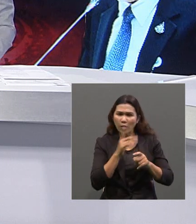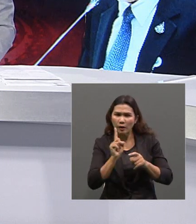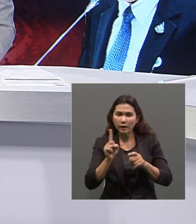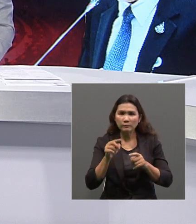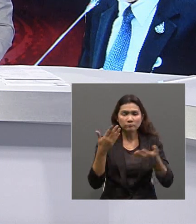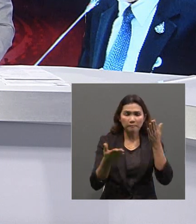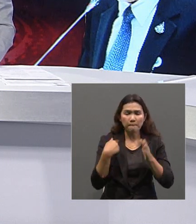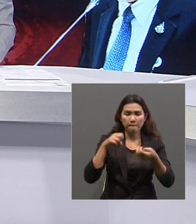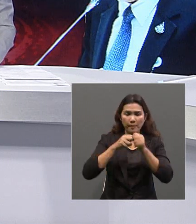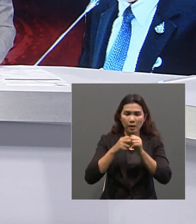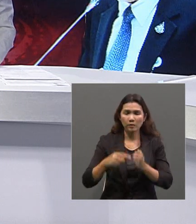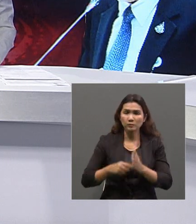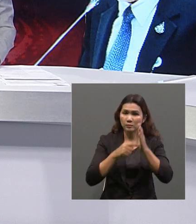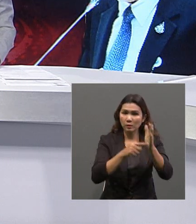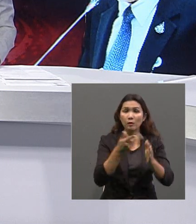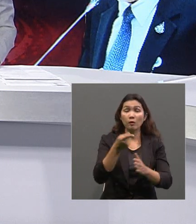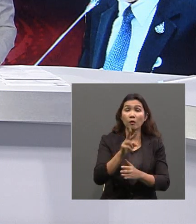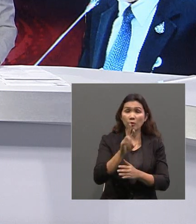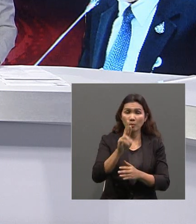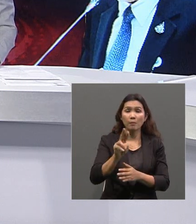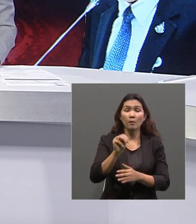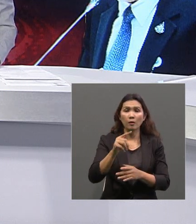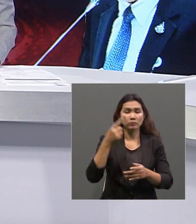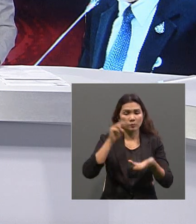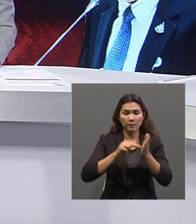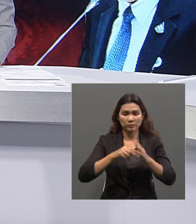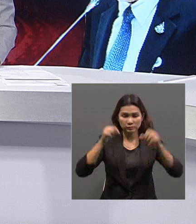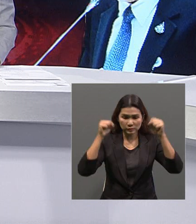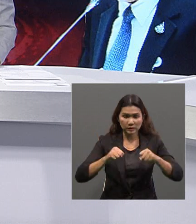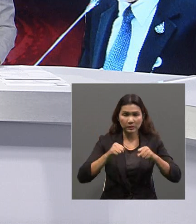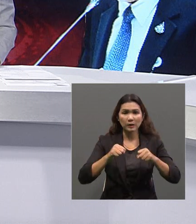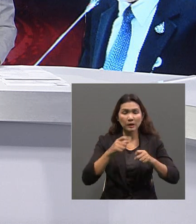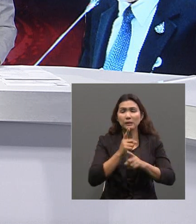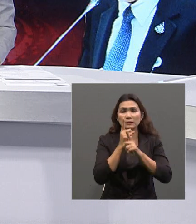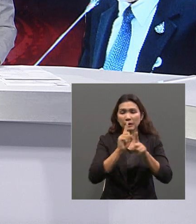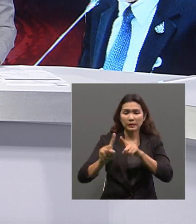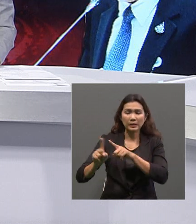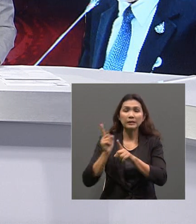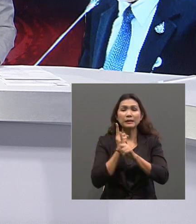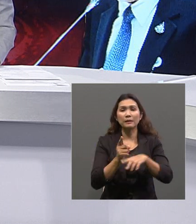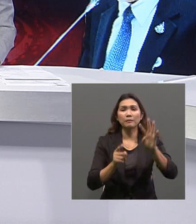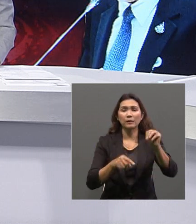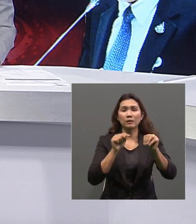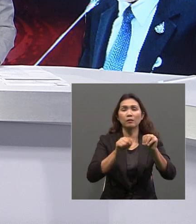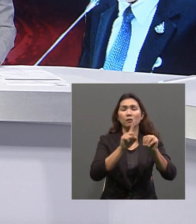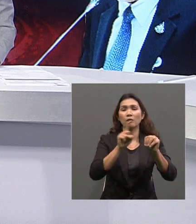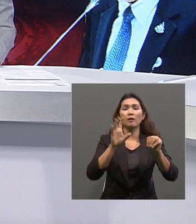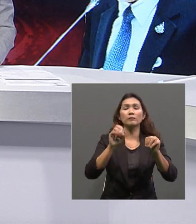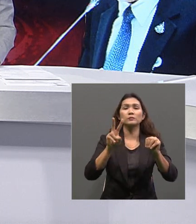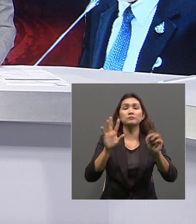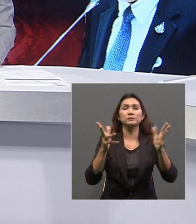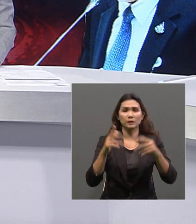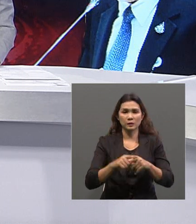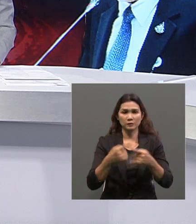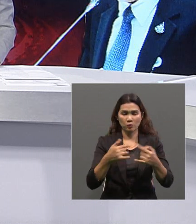อแนะปัญหาต่อคณะรัฐมนตรีโดยที่ไม่มีการลงมติตามรัฐธรรมนูญมาตรา152วันแรกอ่ะฝ่ายค้านเขาบอกเขาเตรียมใช้เ